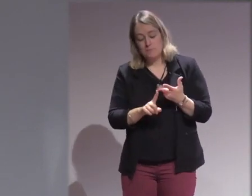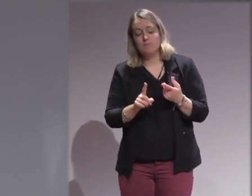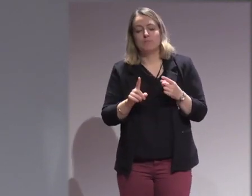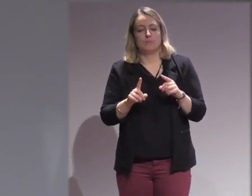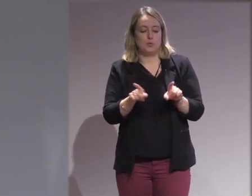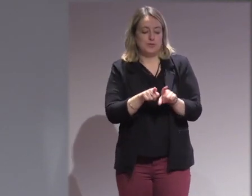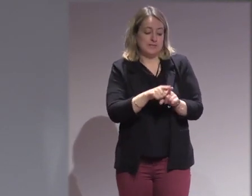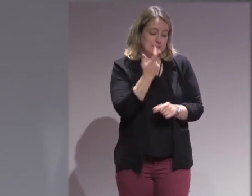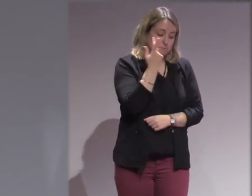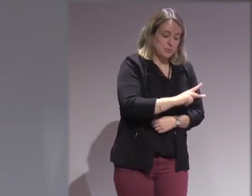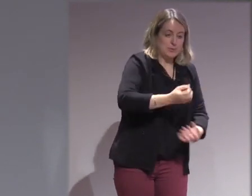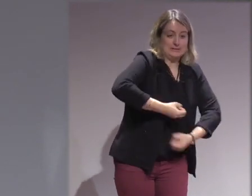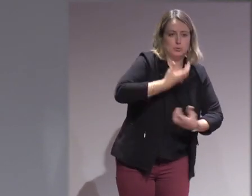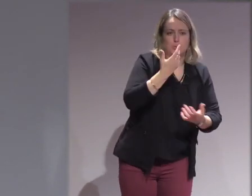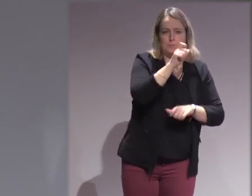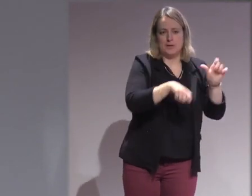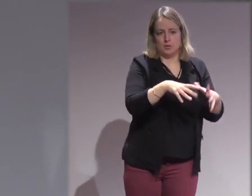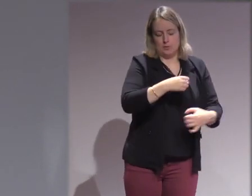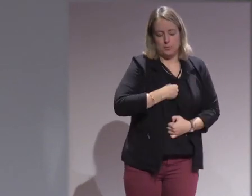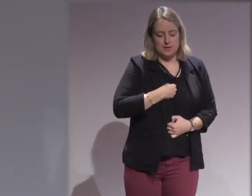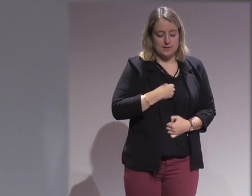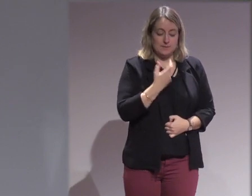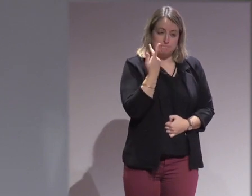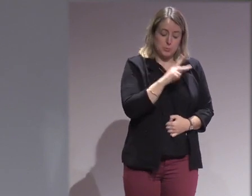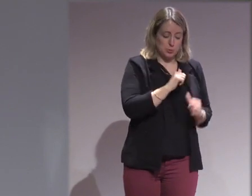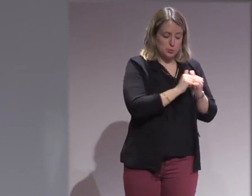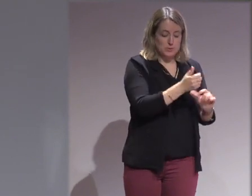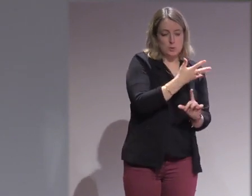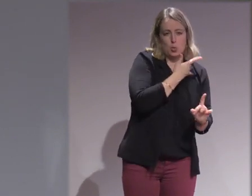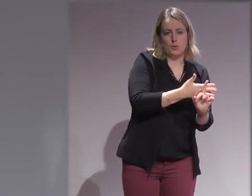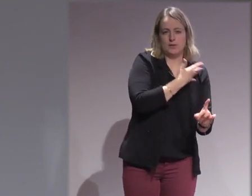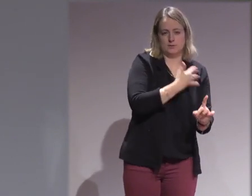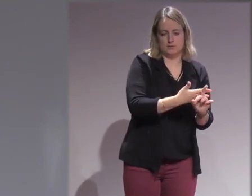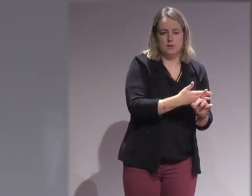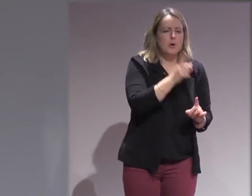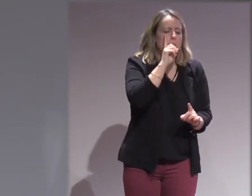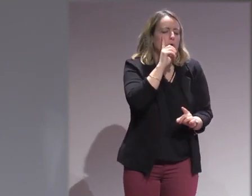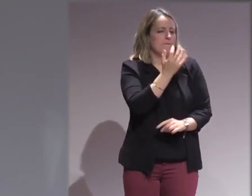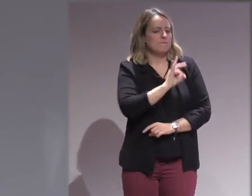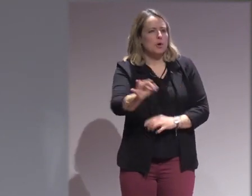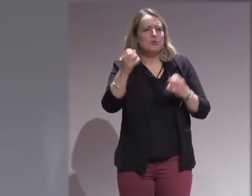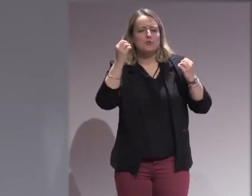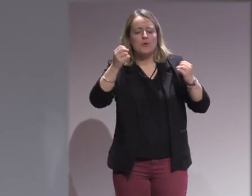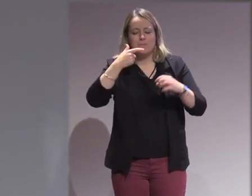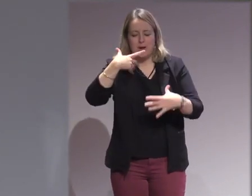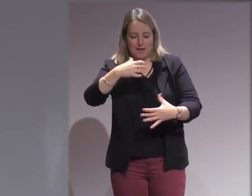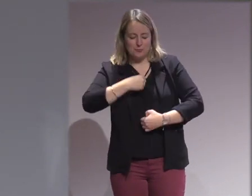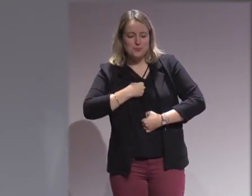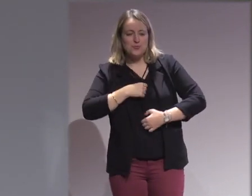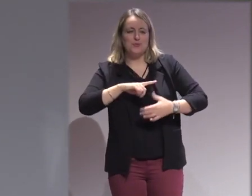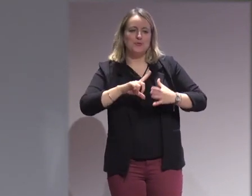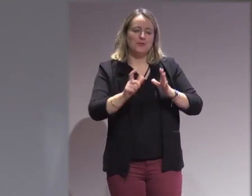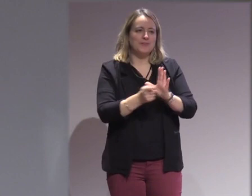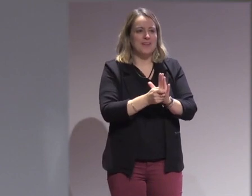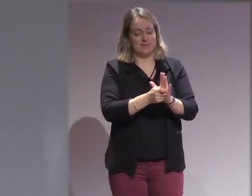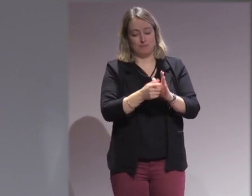le discours des personnes adoptées, bah, c'est l'enjeu du contexte. Parce que pendant très longtemps en France, on a parlé d'adoption uniquement quand il y avait une